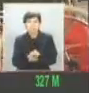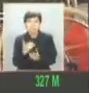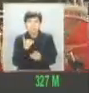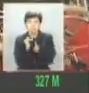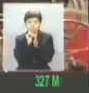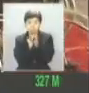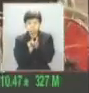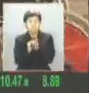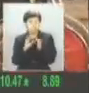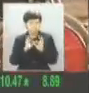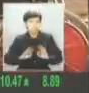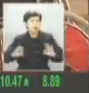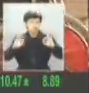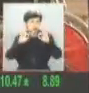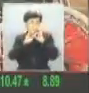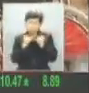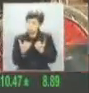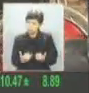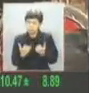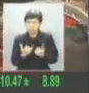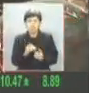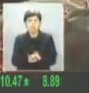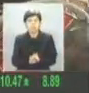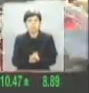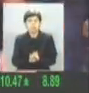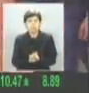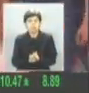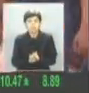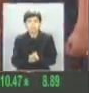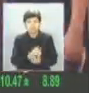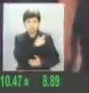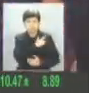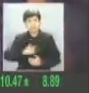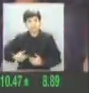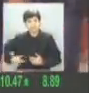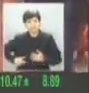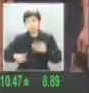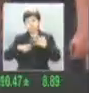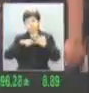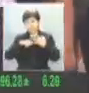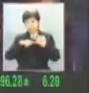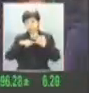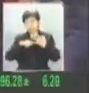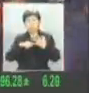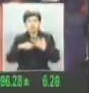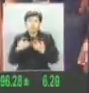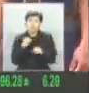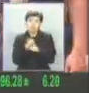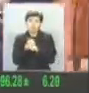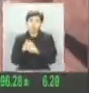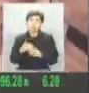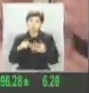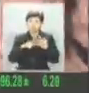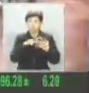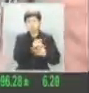ซึ่งถือเป็นพิธีที่สำคัญที่สุดในวันนี้สมเด็จพระเจ้าลูกเธอเจ้าฟ้าจุฬาภรณ์วลัยลักษณ์อัครราชกุมารีเสด็จพระราชด